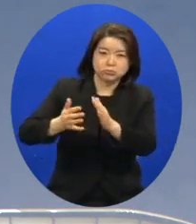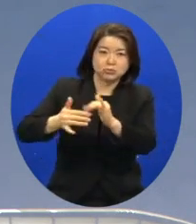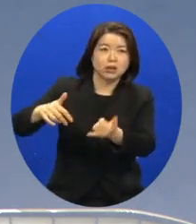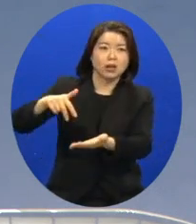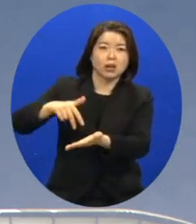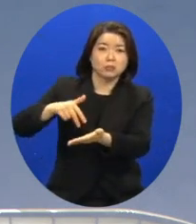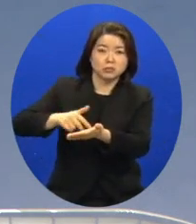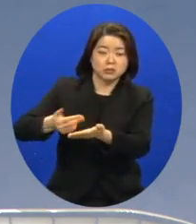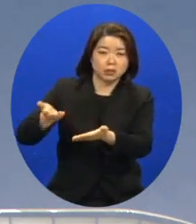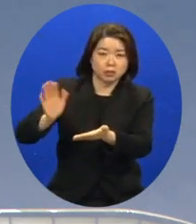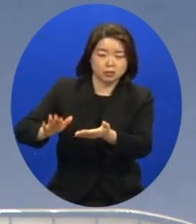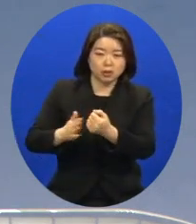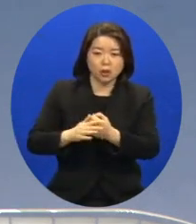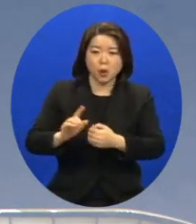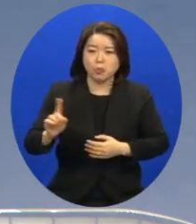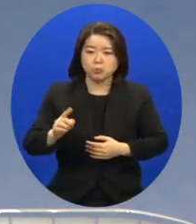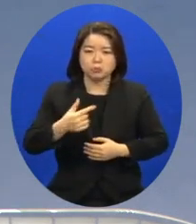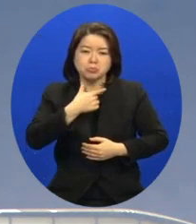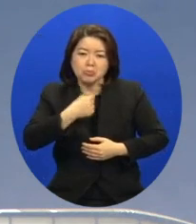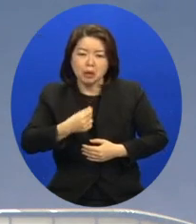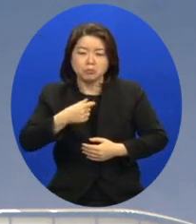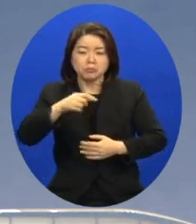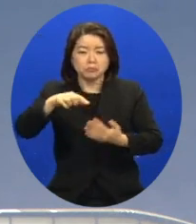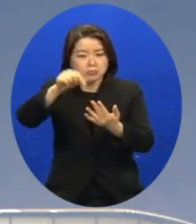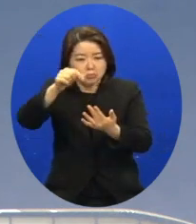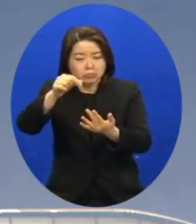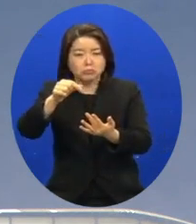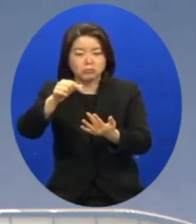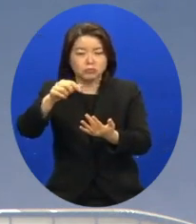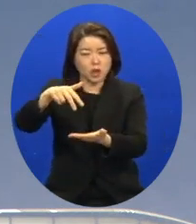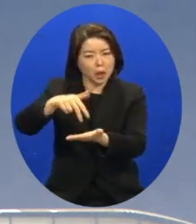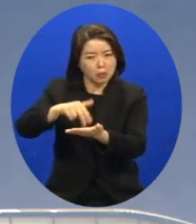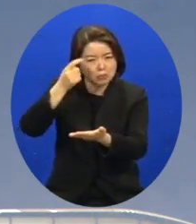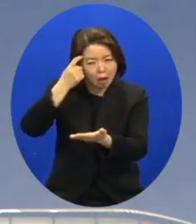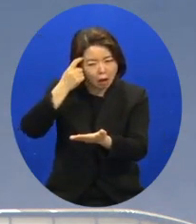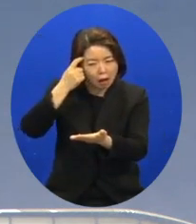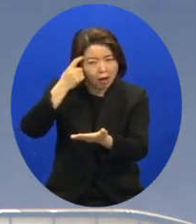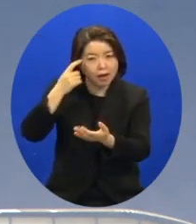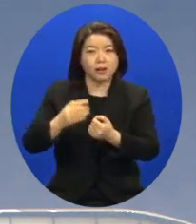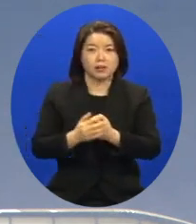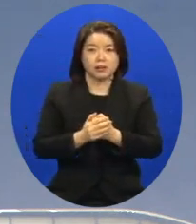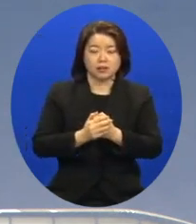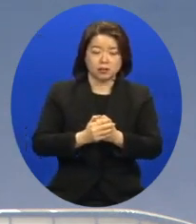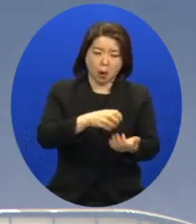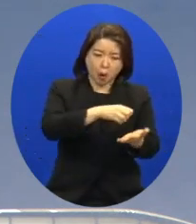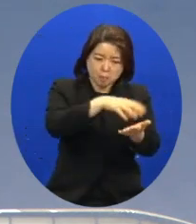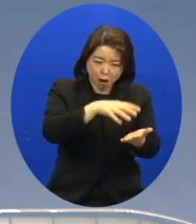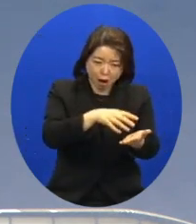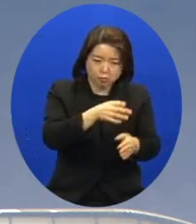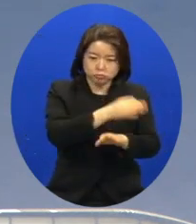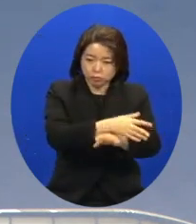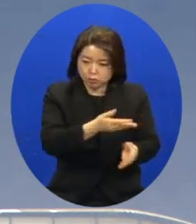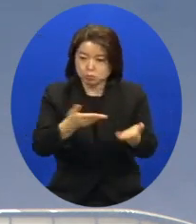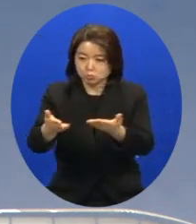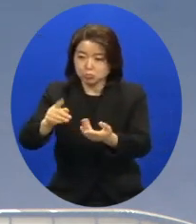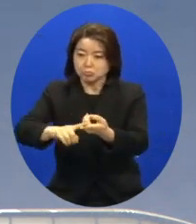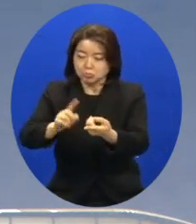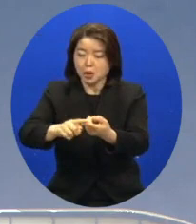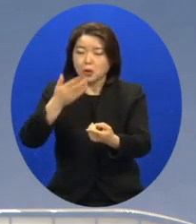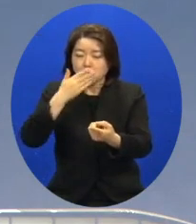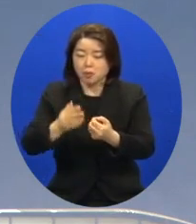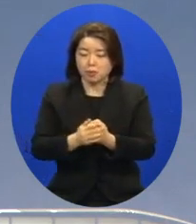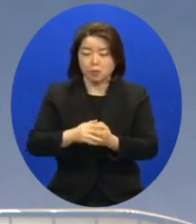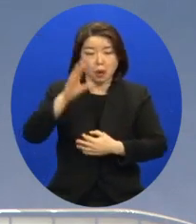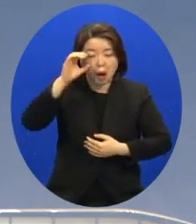입장에서 무슨 메뉴를 택할 그런 처지냐. 아니 베이글 사주면 베이글 먹는 거고